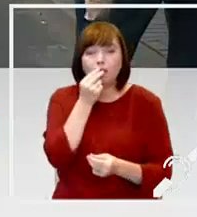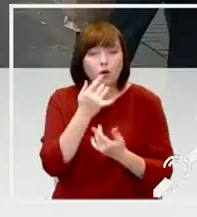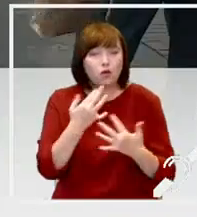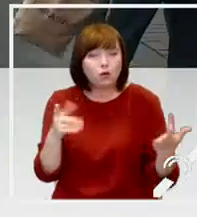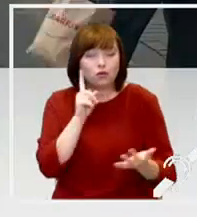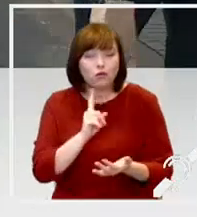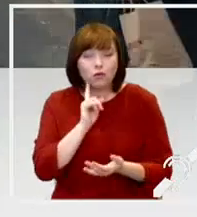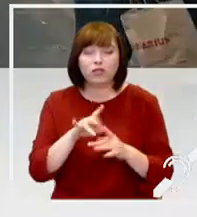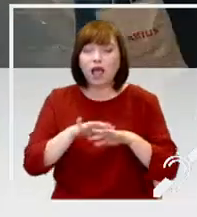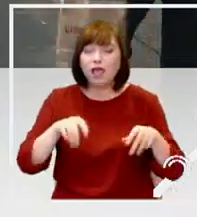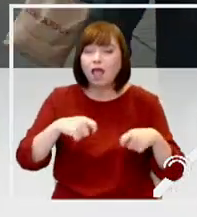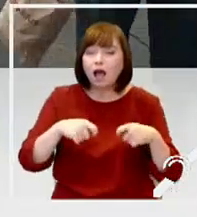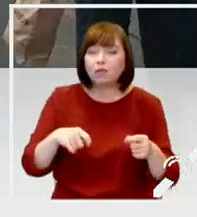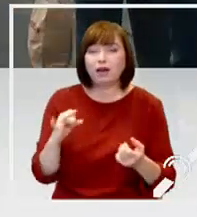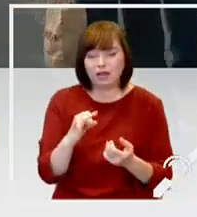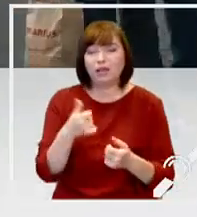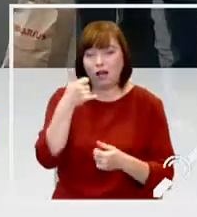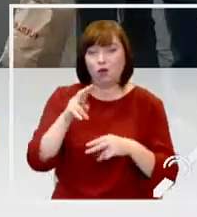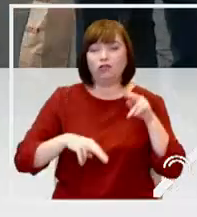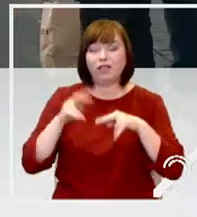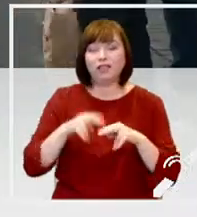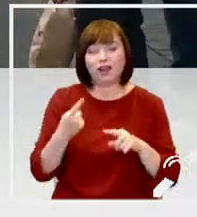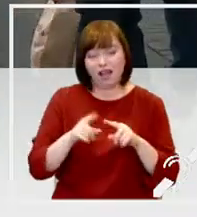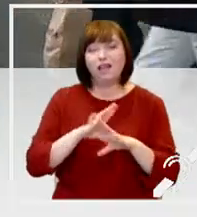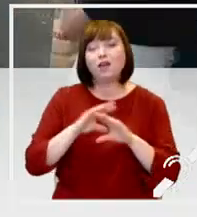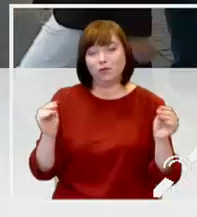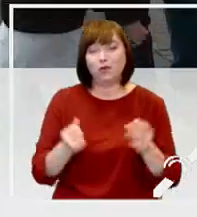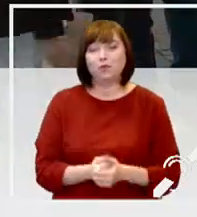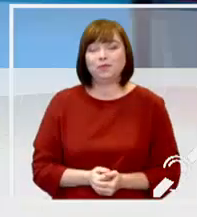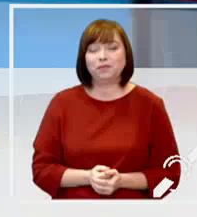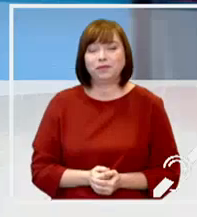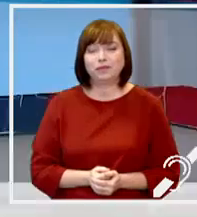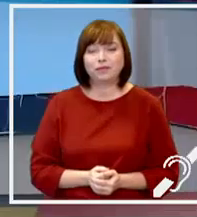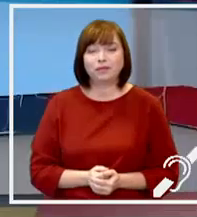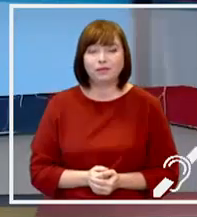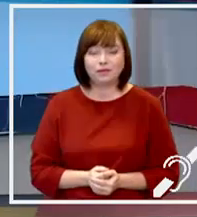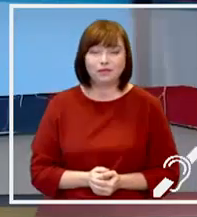tradiționale, târguri, dar și multă, multă voie bună. Atât de aici, Svetlana.